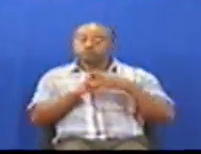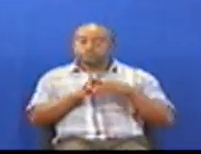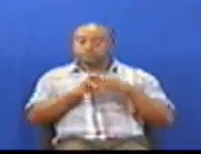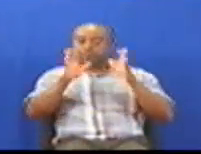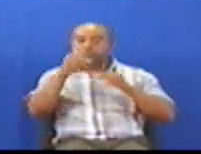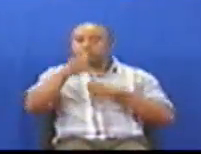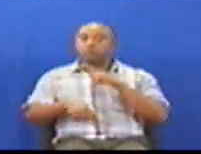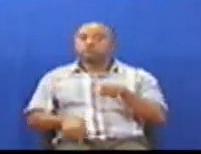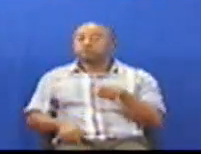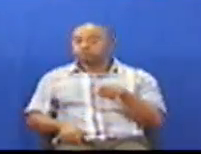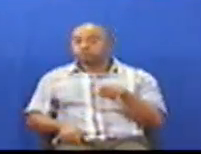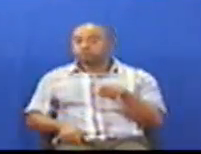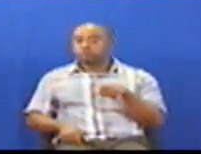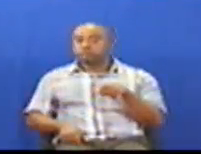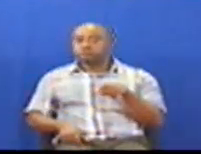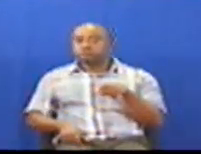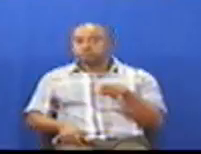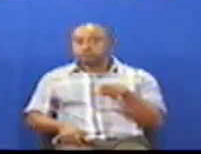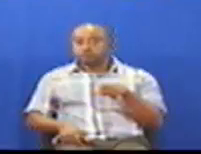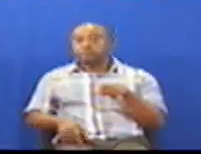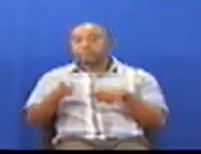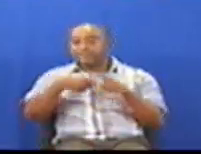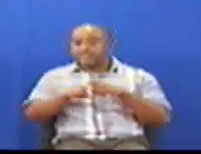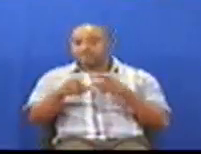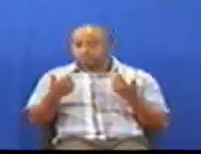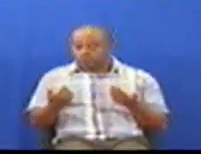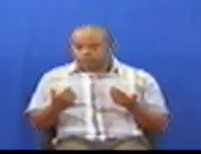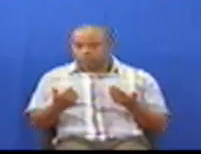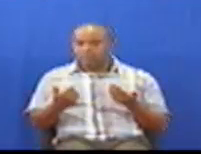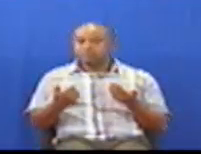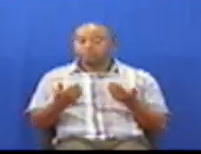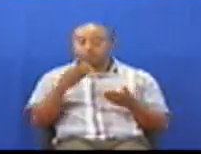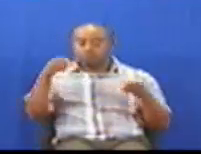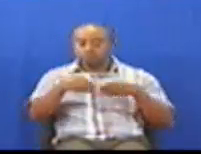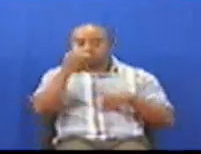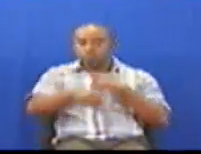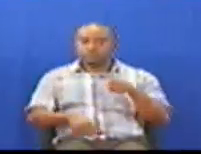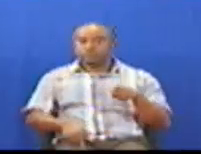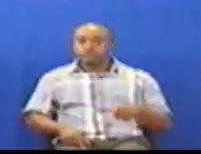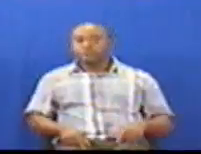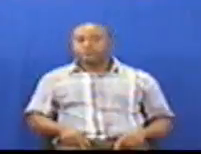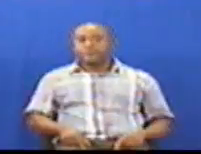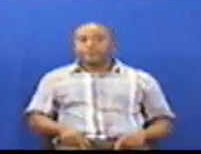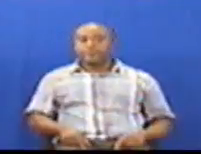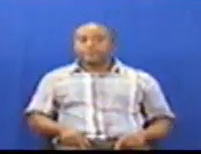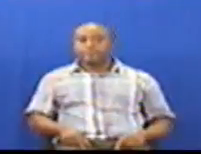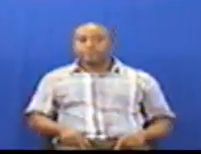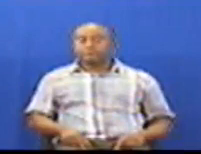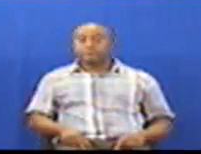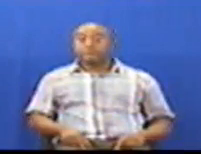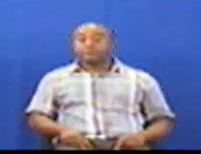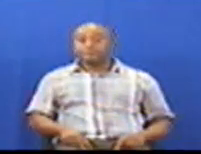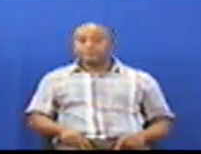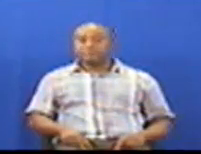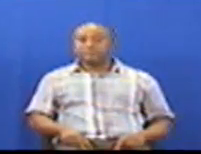katika katika bunge hili la 19 na mkutano huu wa mwisho. Mheshimiwa naibu spika, naomba